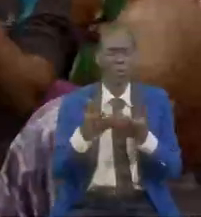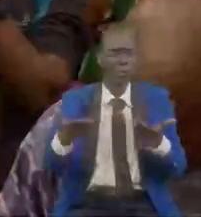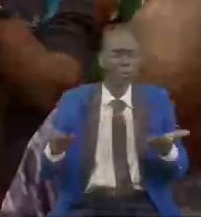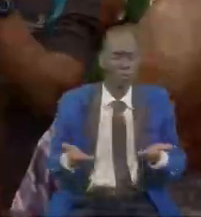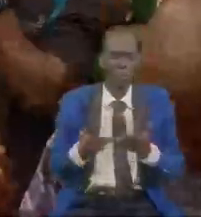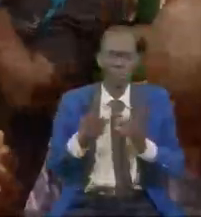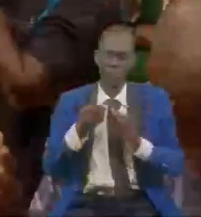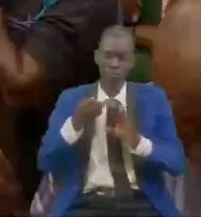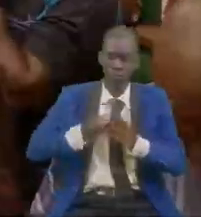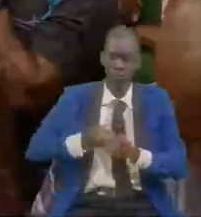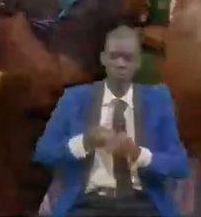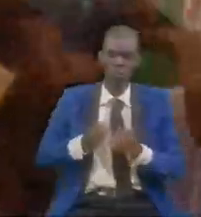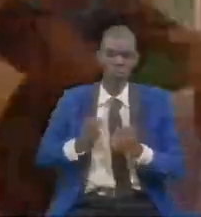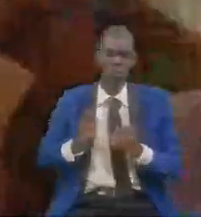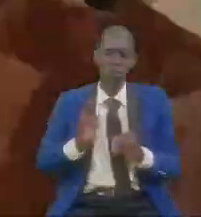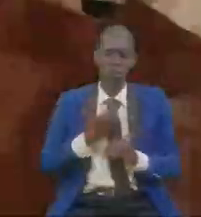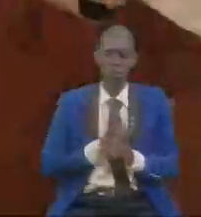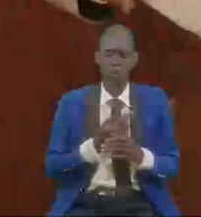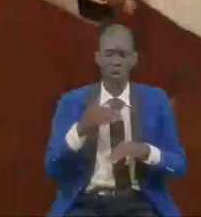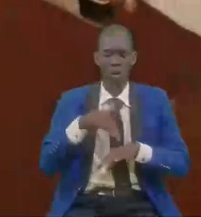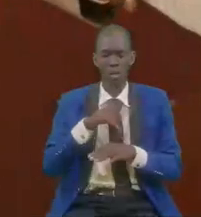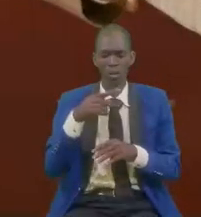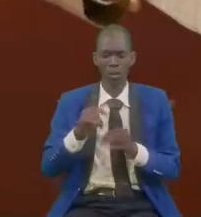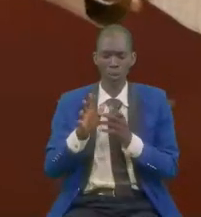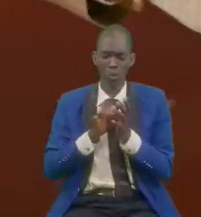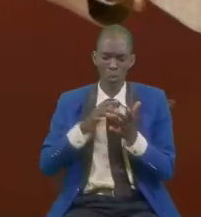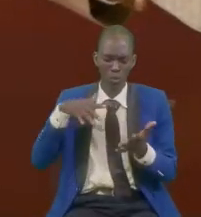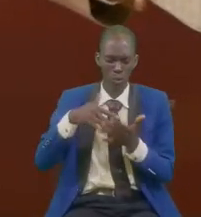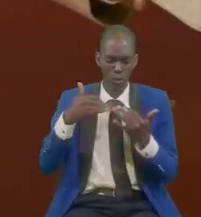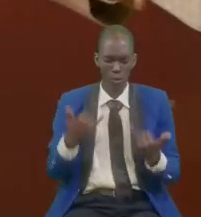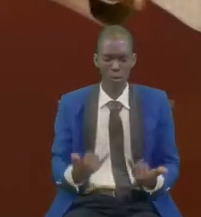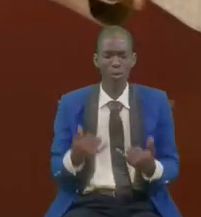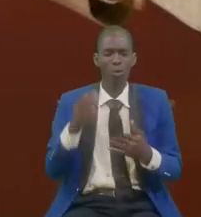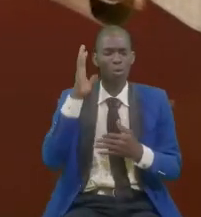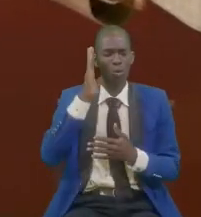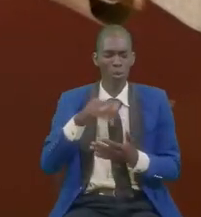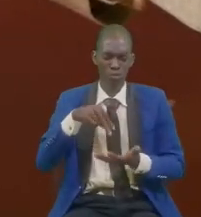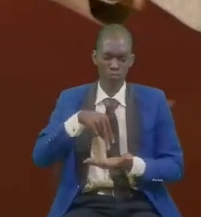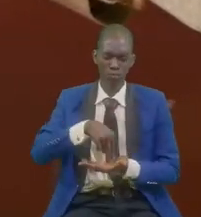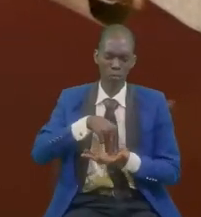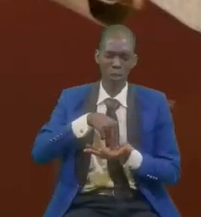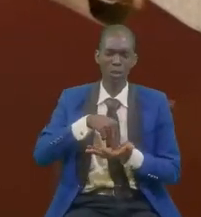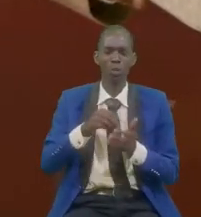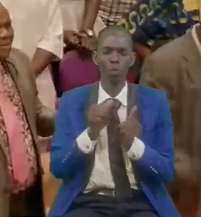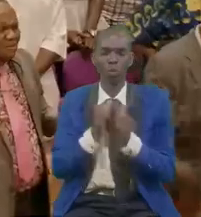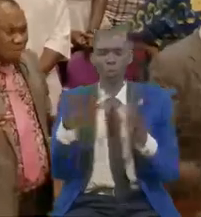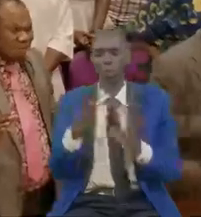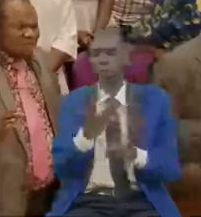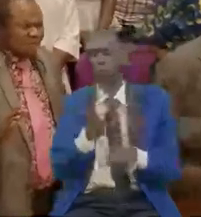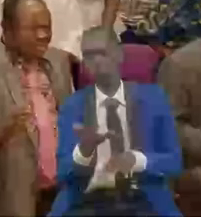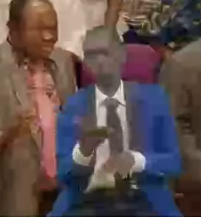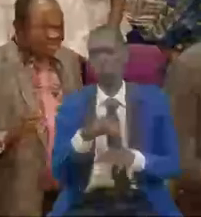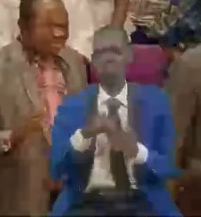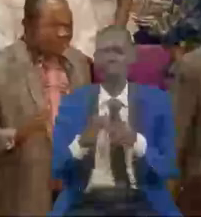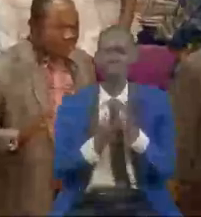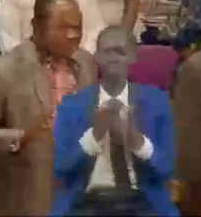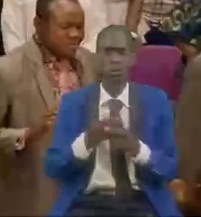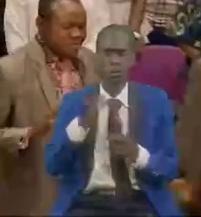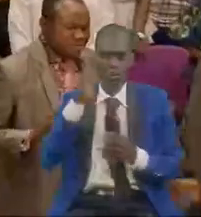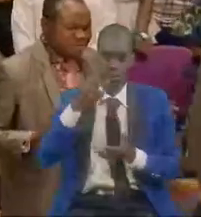monde qui prend part à l'étude biblique, que tous se tiennent sans